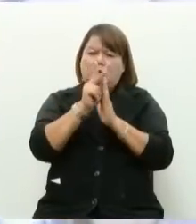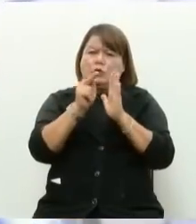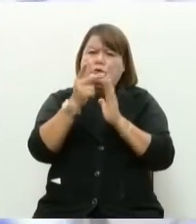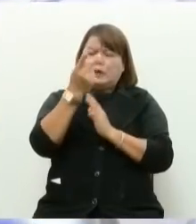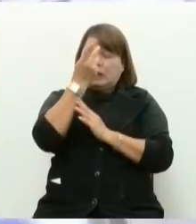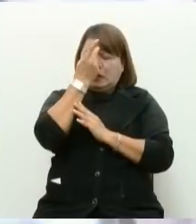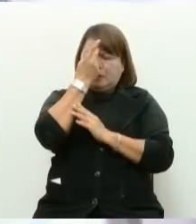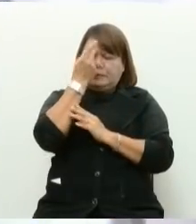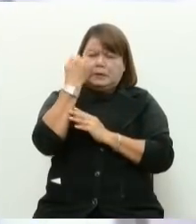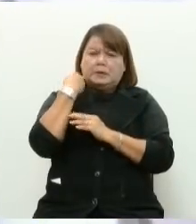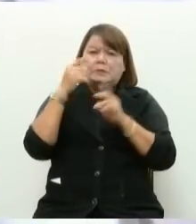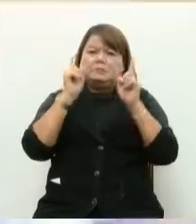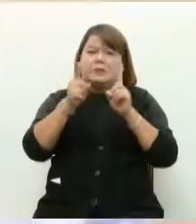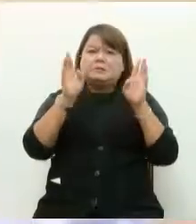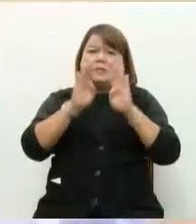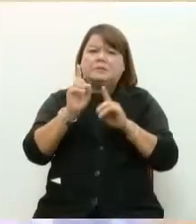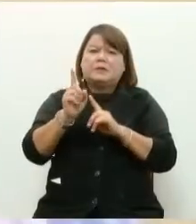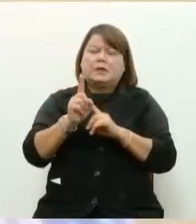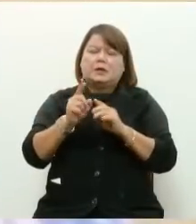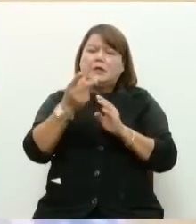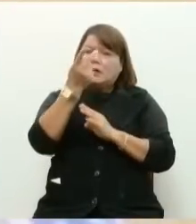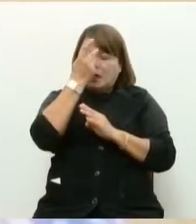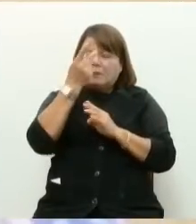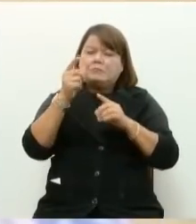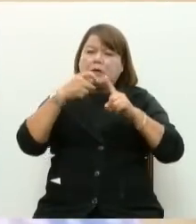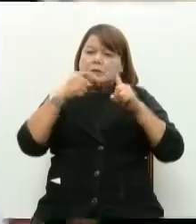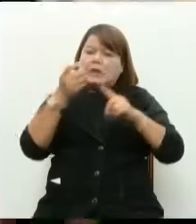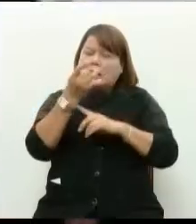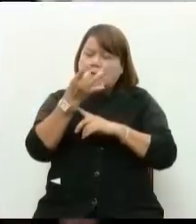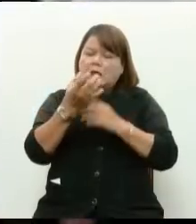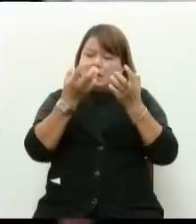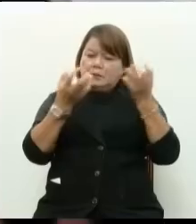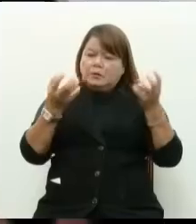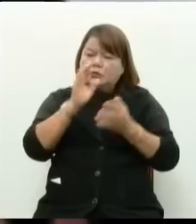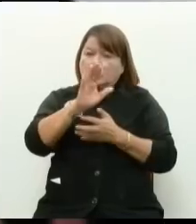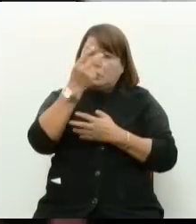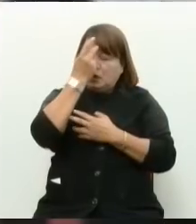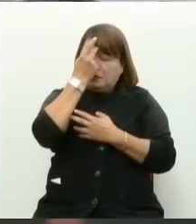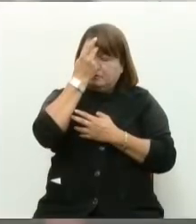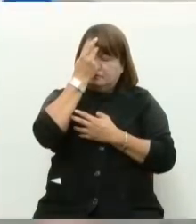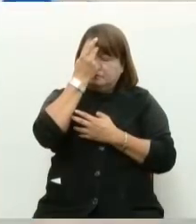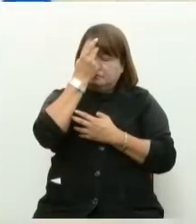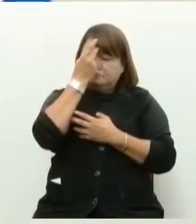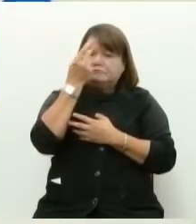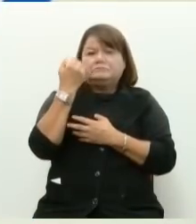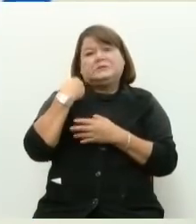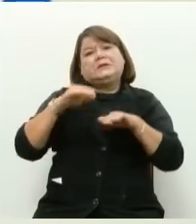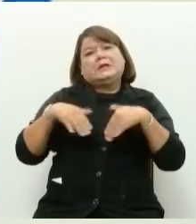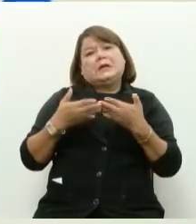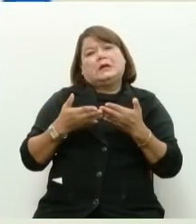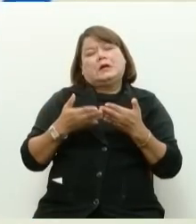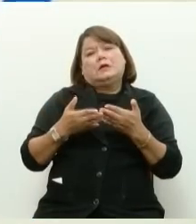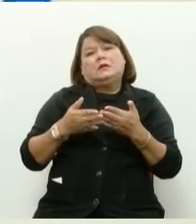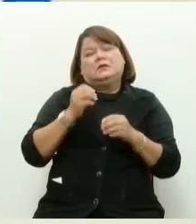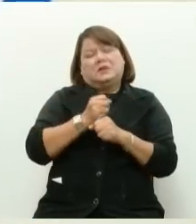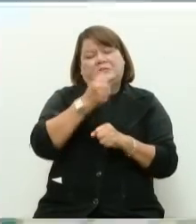ป็นแบบไหนกรรมเกิดจากอะไรและผลของกรรมเกิดขึ้นมาได้อย่างไรนะคะ